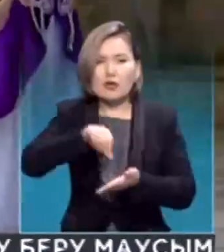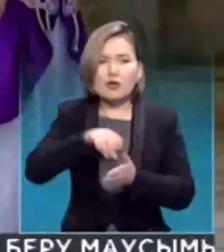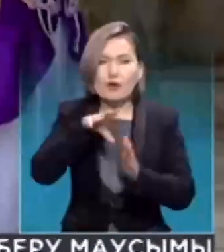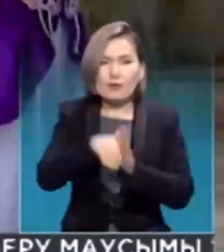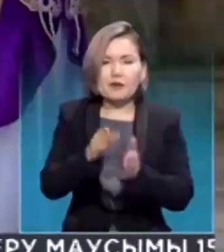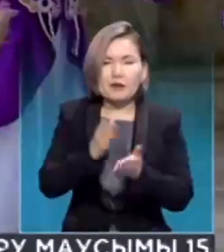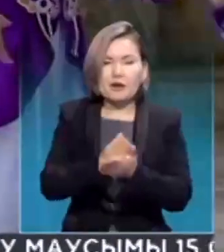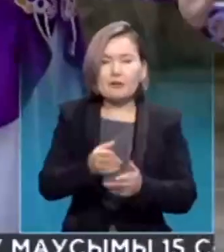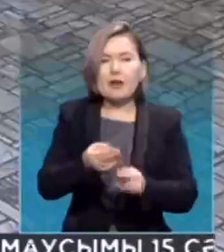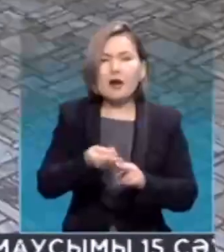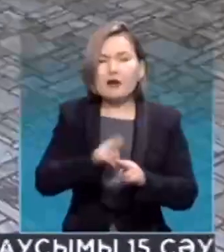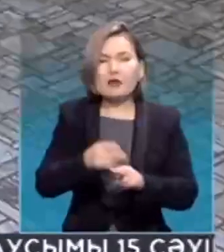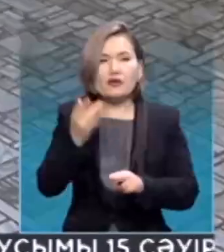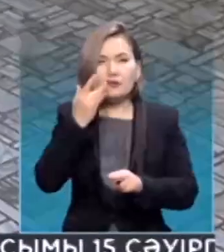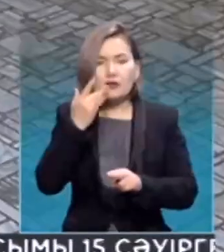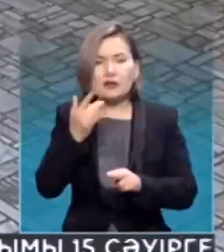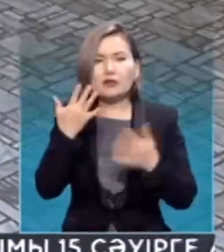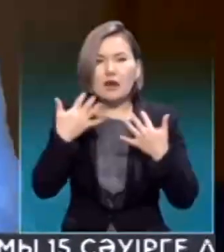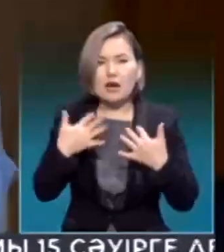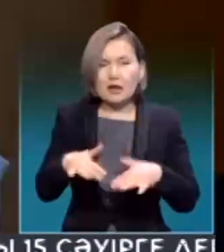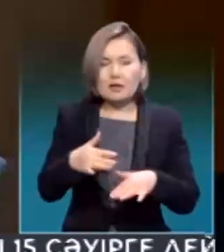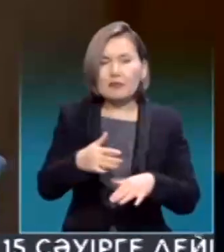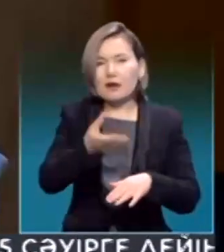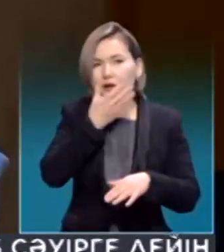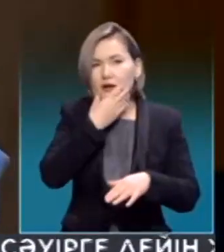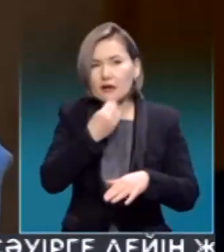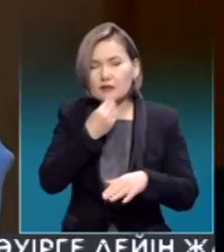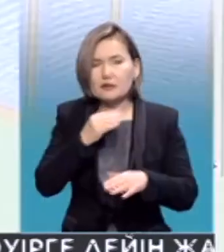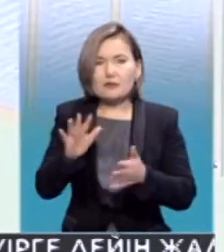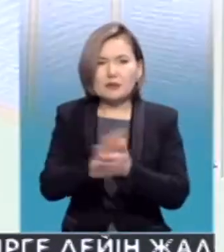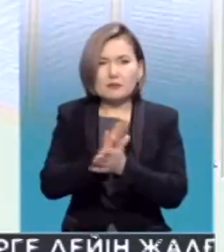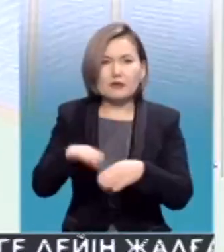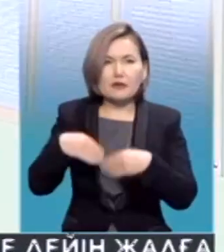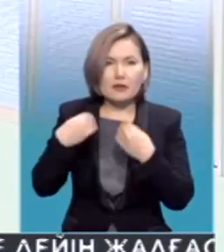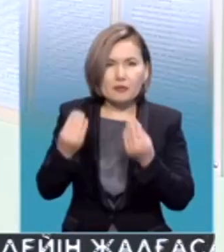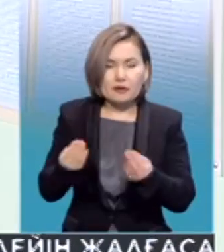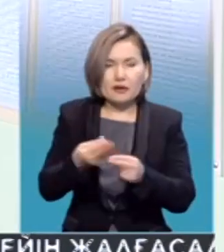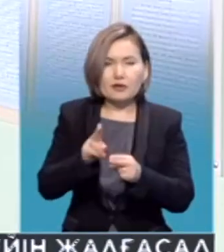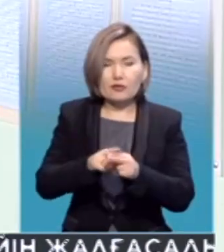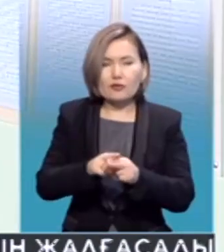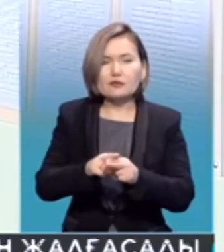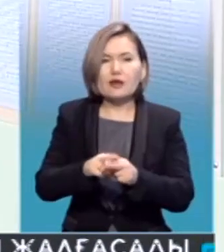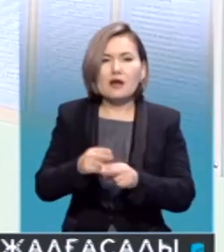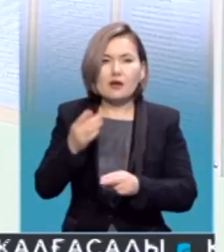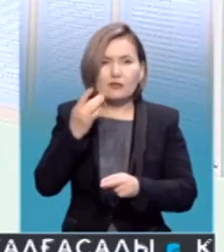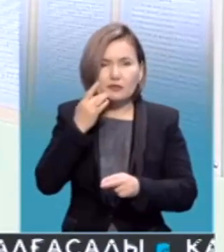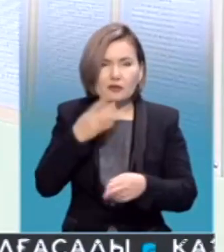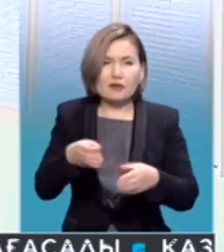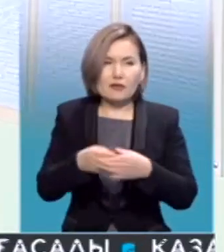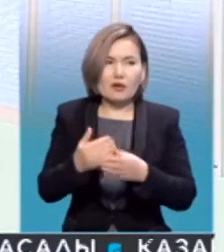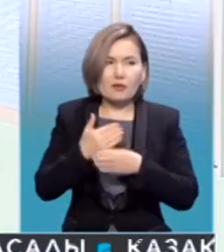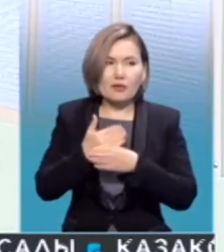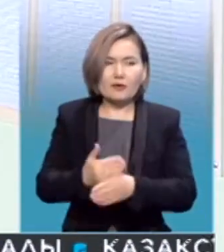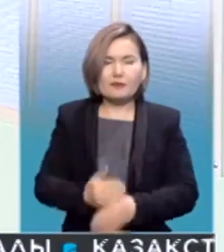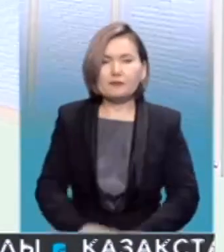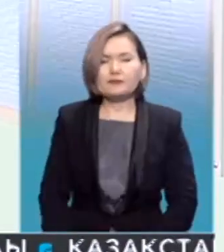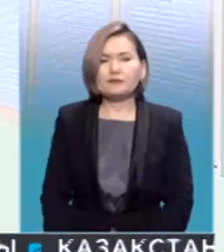мүшелеріне киімді өз қаражатына тігеді. Ғимаратты да жалға алған. Мы вообще коллектив общественной организации «Казахи